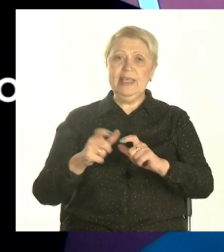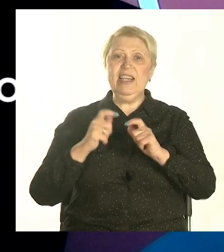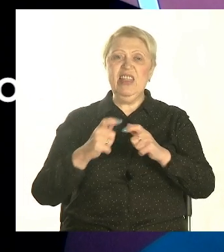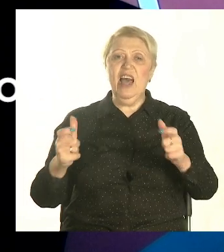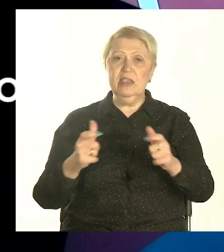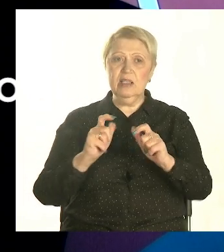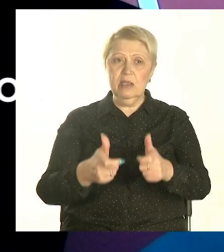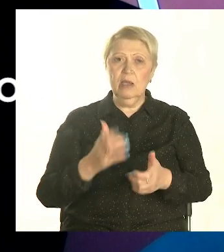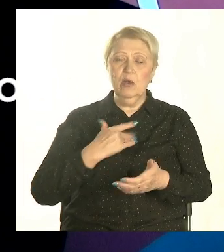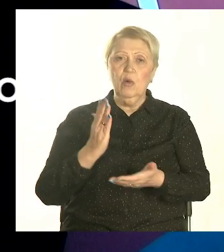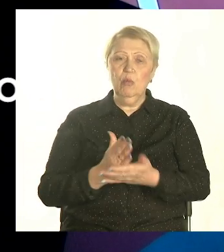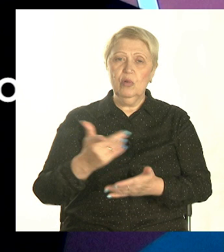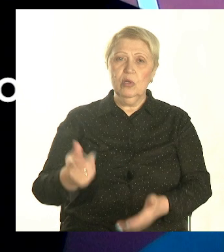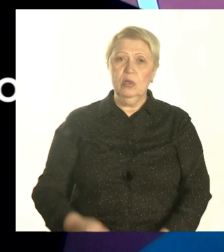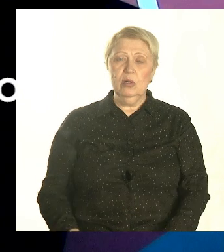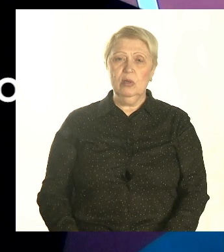содержание,